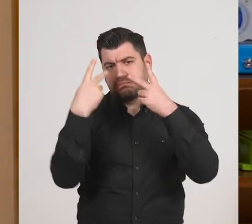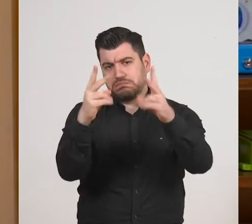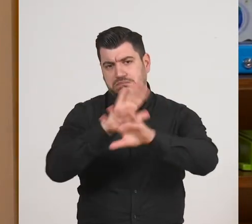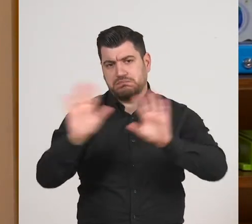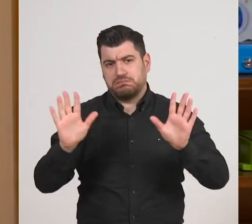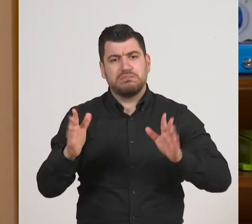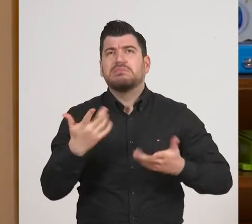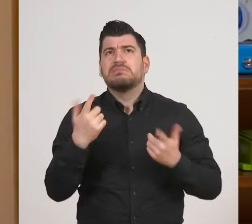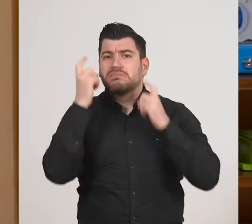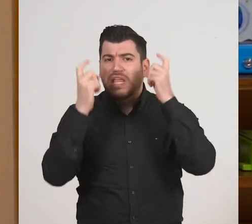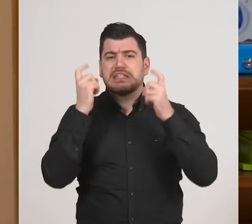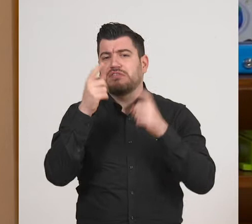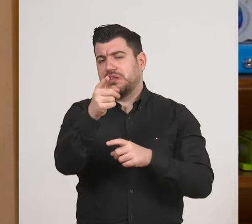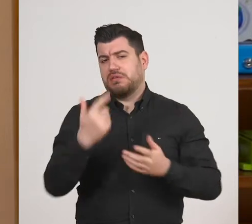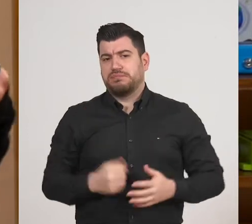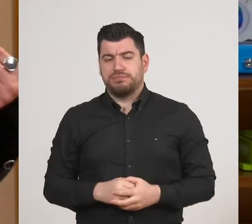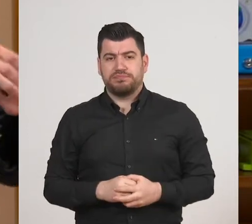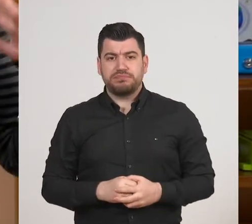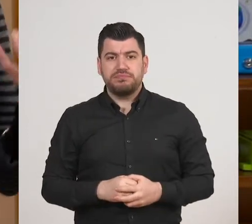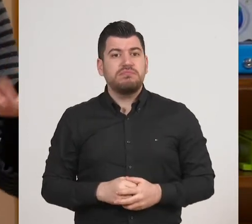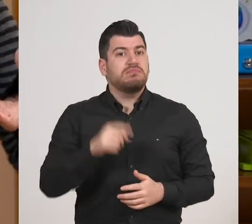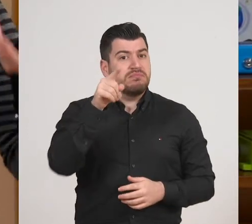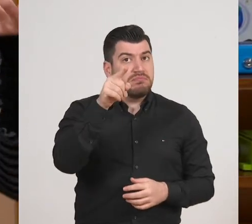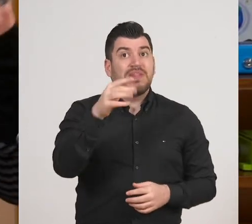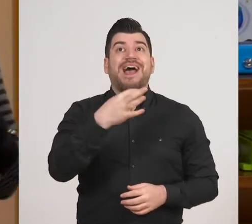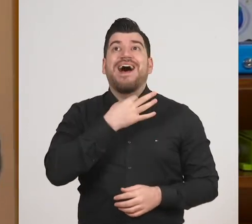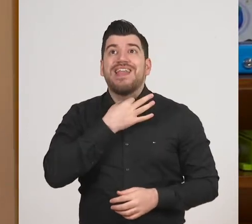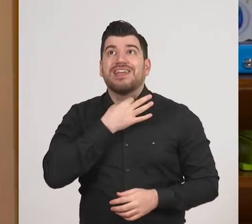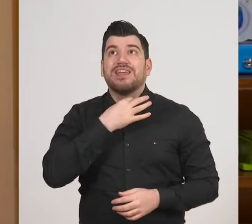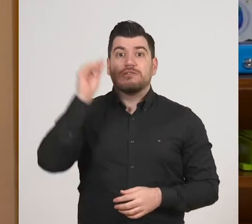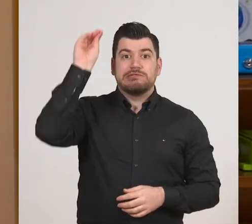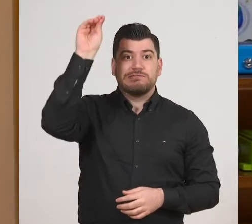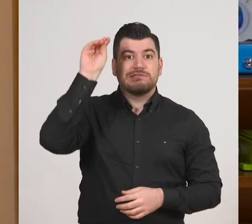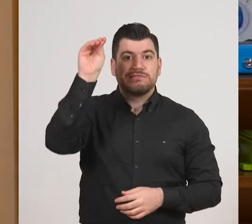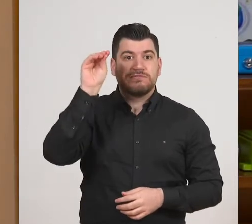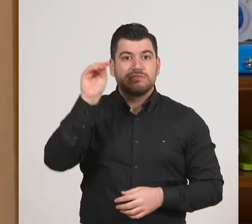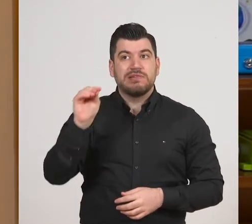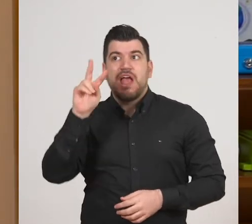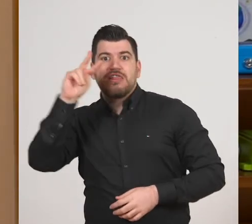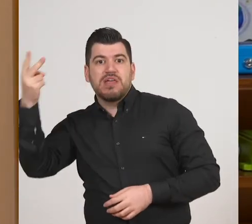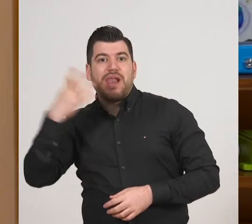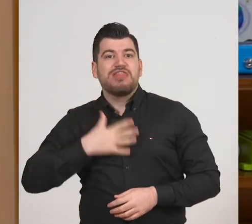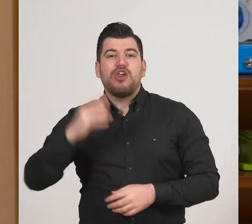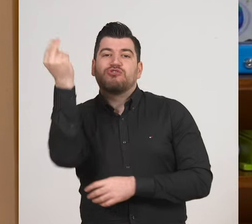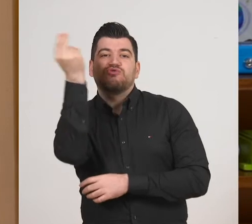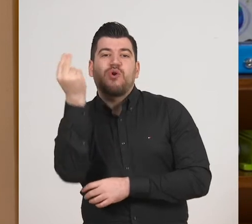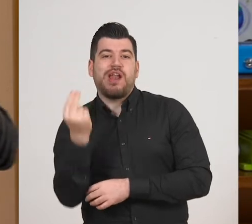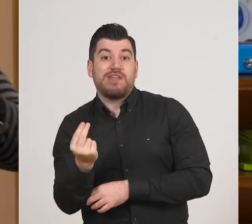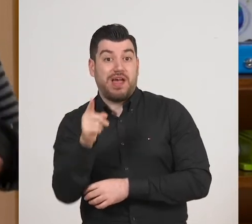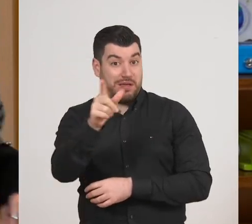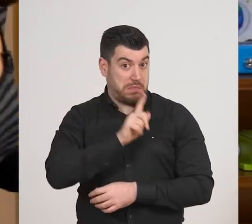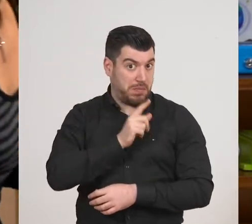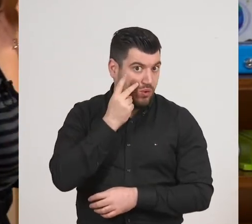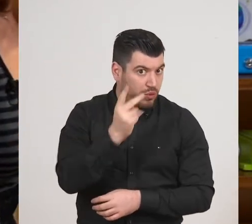ό,τι σας έρχεται στο μυαλό. Φτιάξτε λοιπόν πράγματα που τα έχετε ανάγκη και τα αγαπάτε και φτιάξτε μου και δίπλα μια ζωγραφιά. Περιμένω να τα